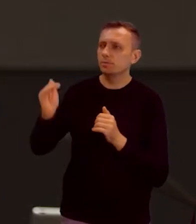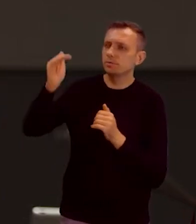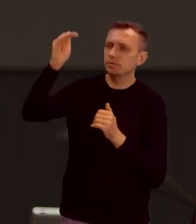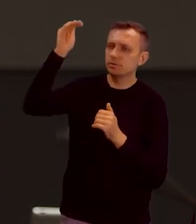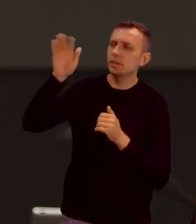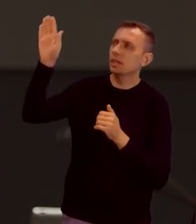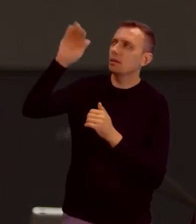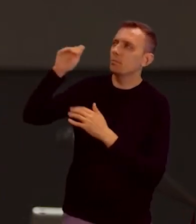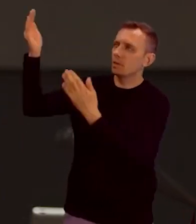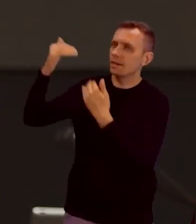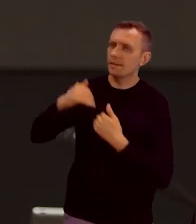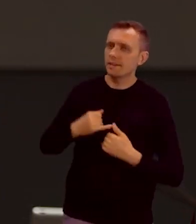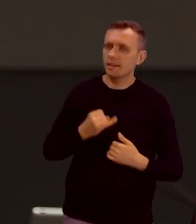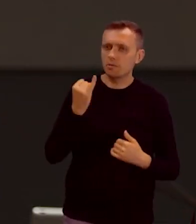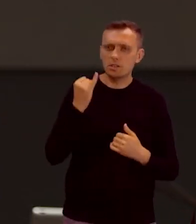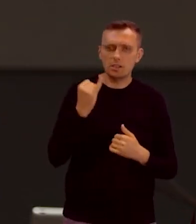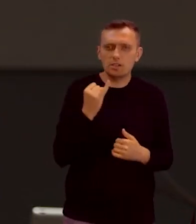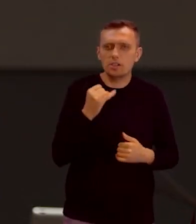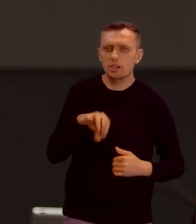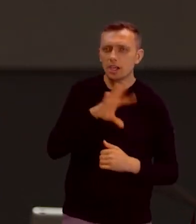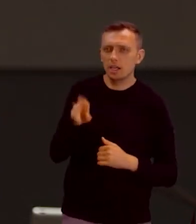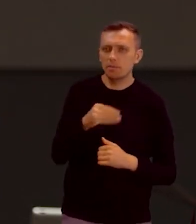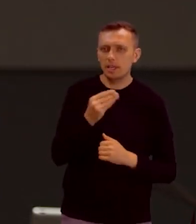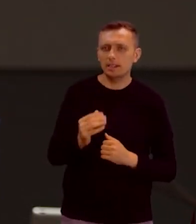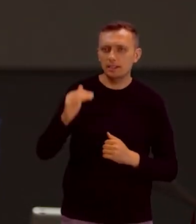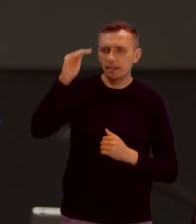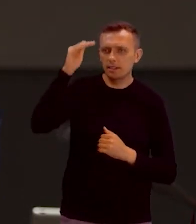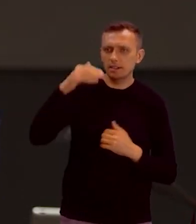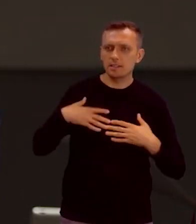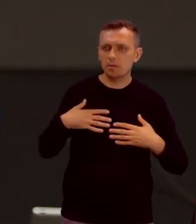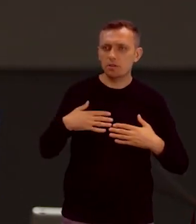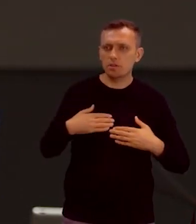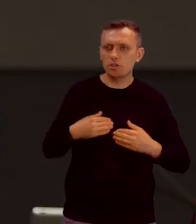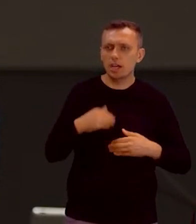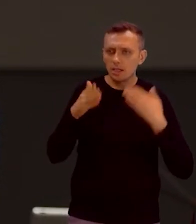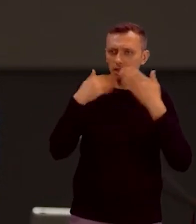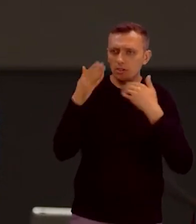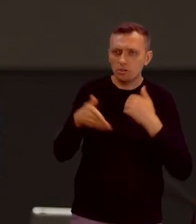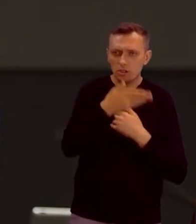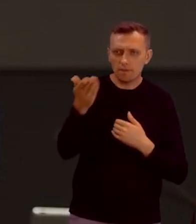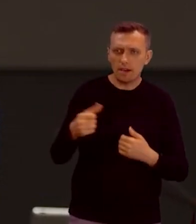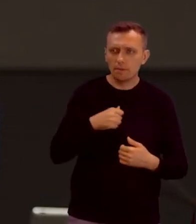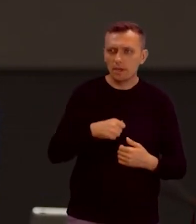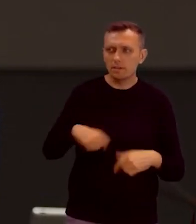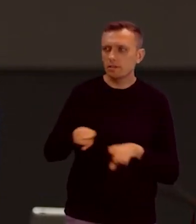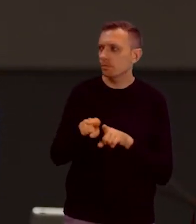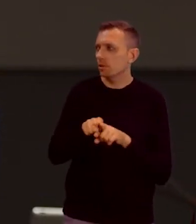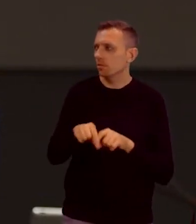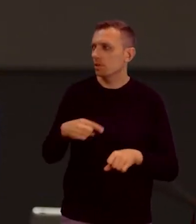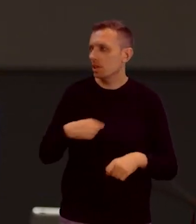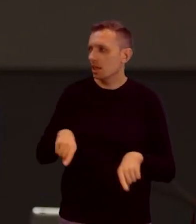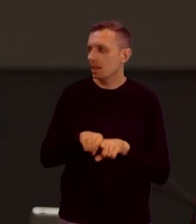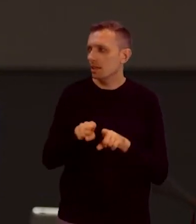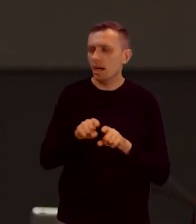dla Bożej chwały. Czego wam, rodzice, z całego serca i sobie także, bo ciągle jestem ojcem,